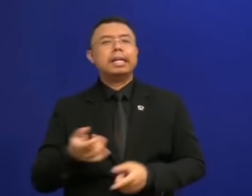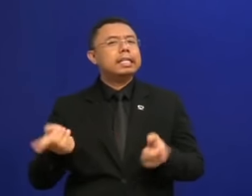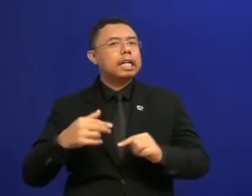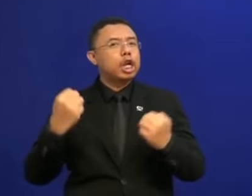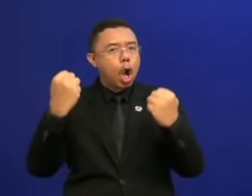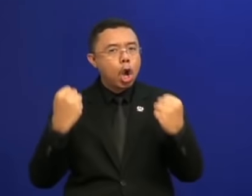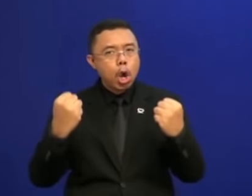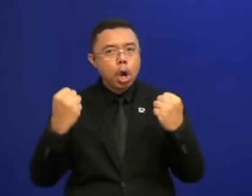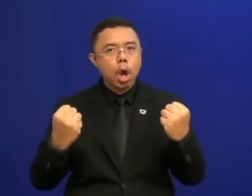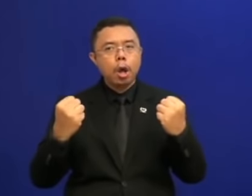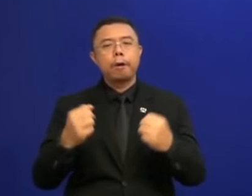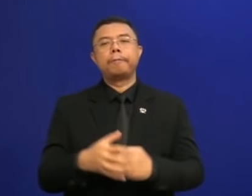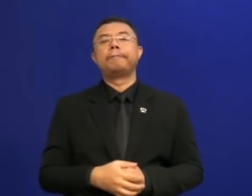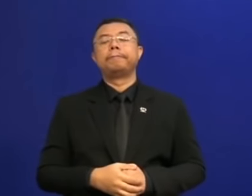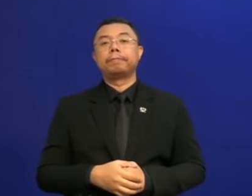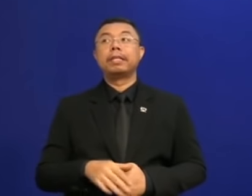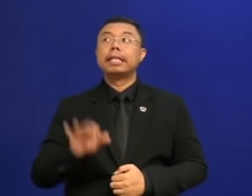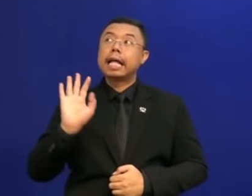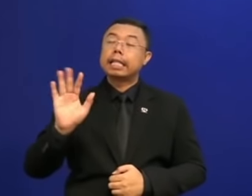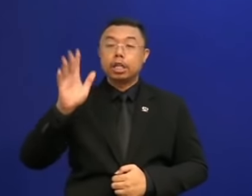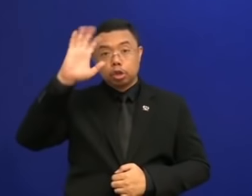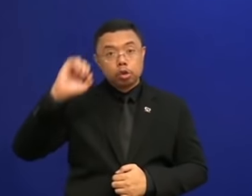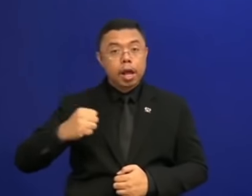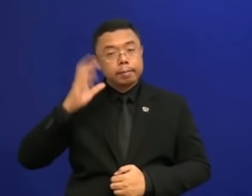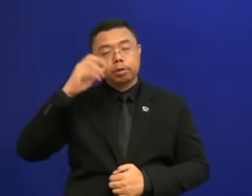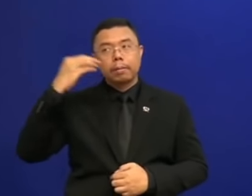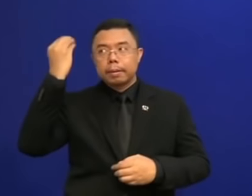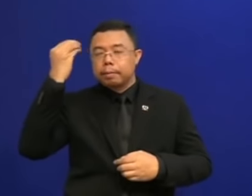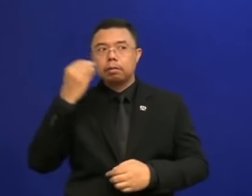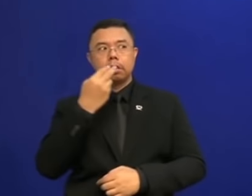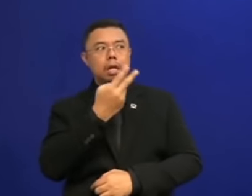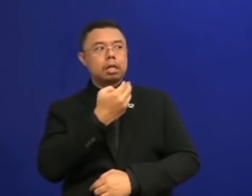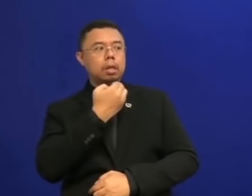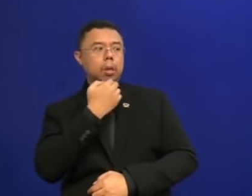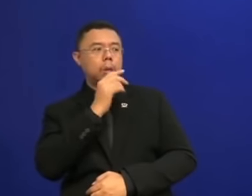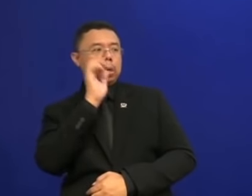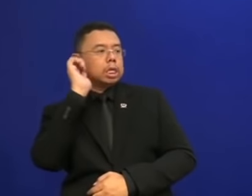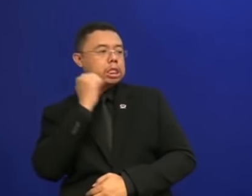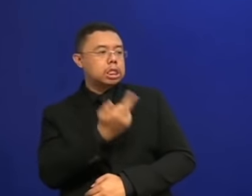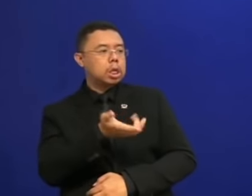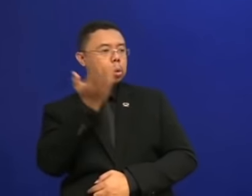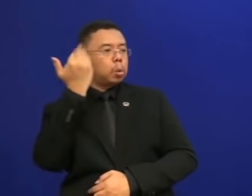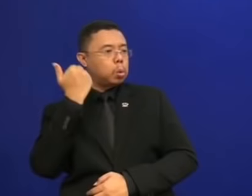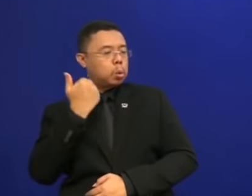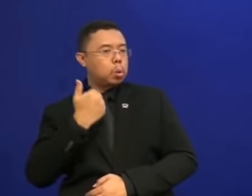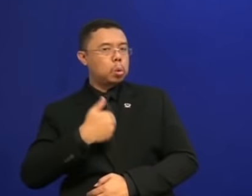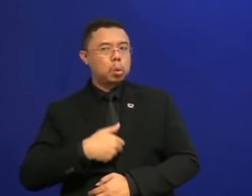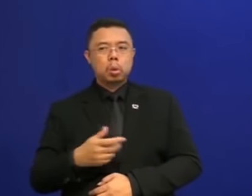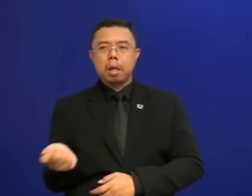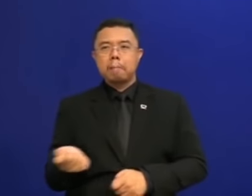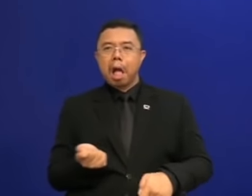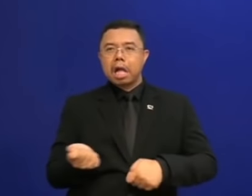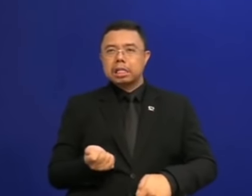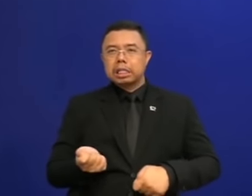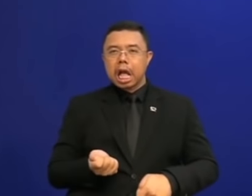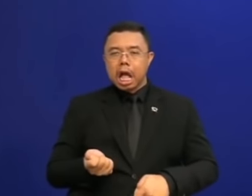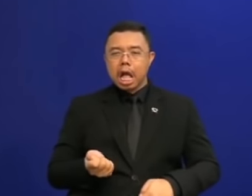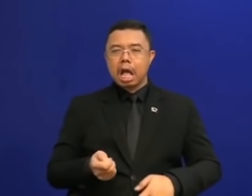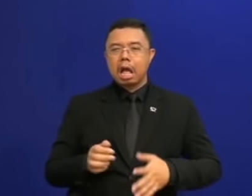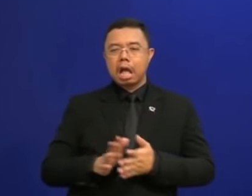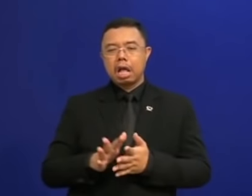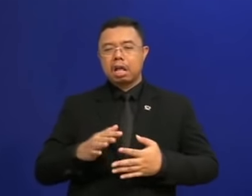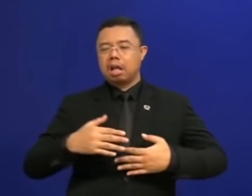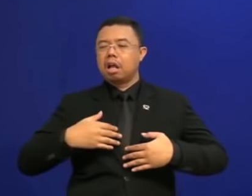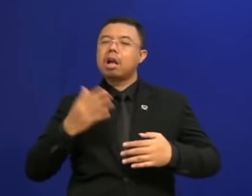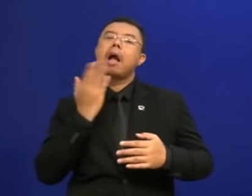Jadi kokoh. Nanti suami-suami bingung lihat istrinya kok dulu kolokan,